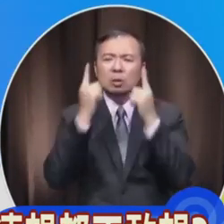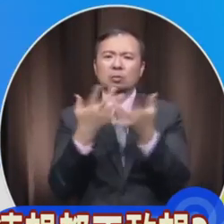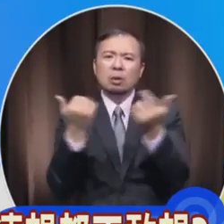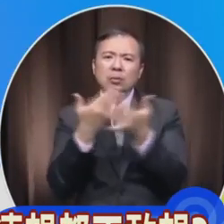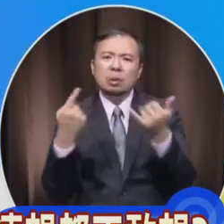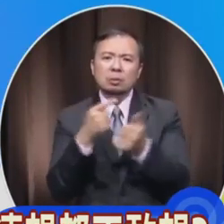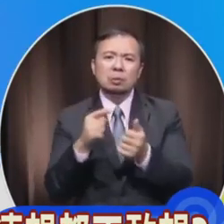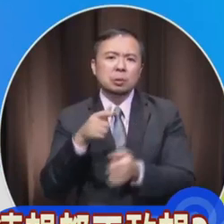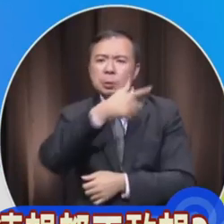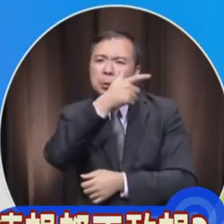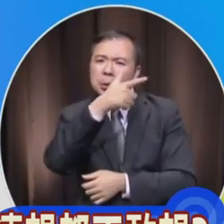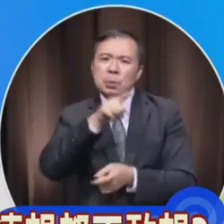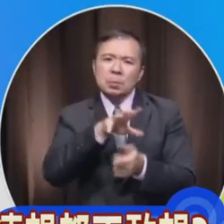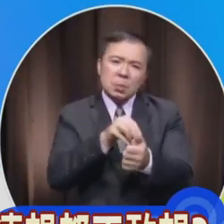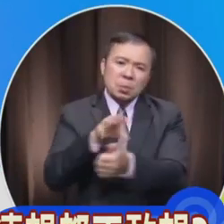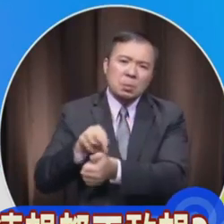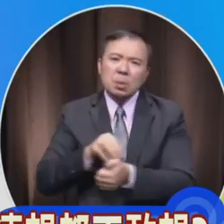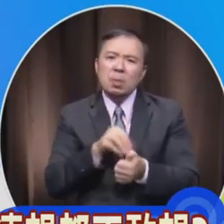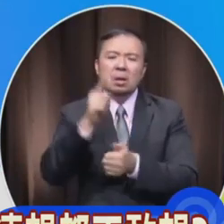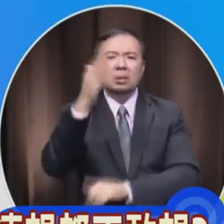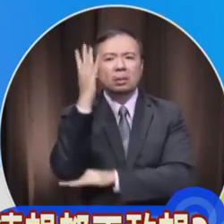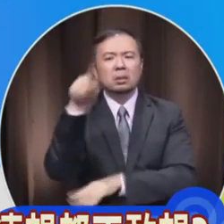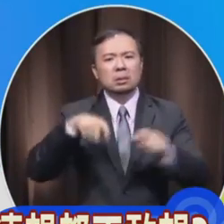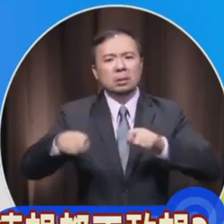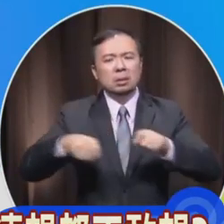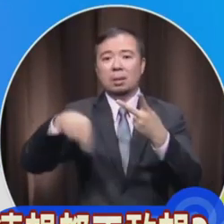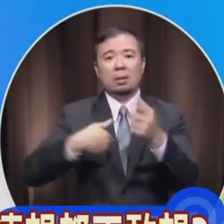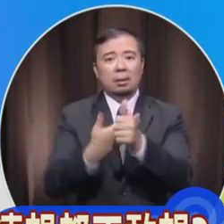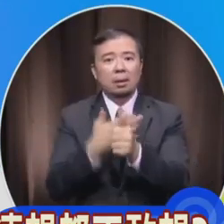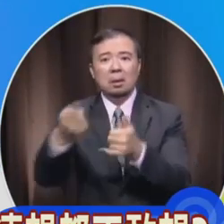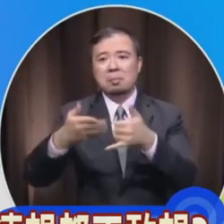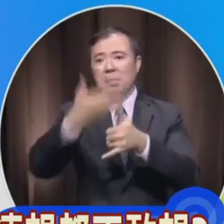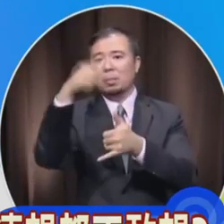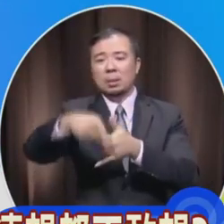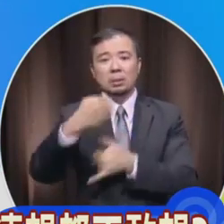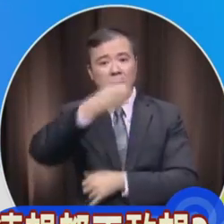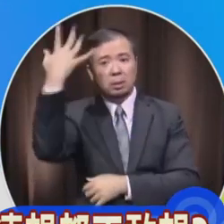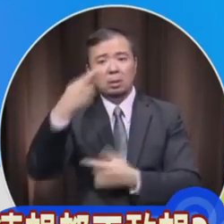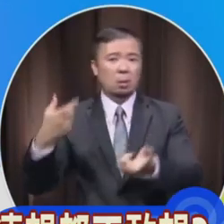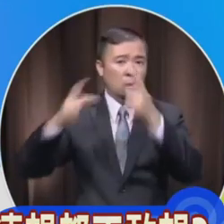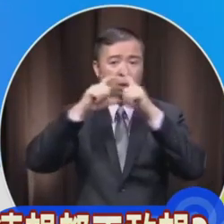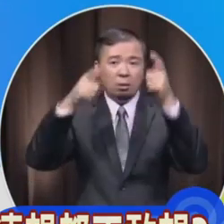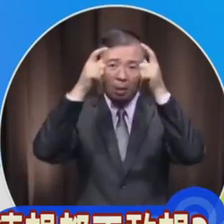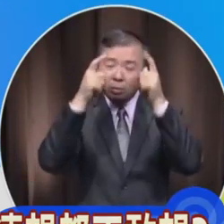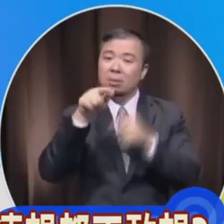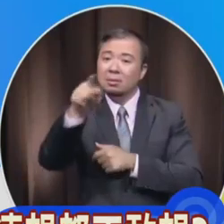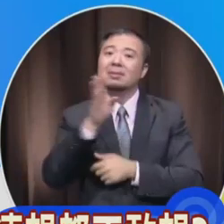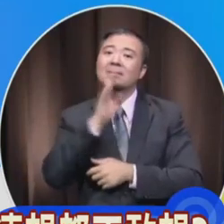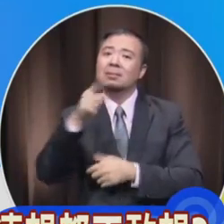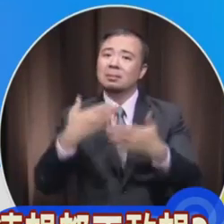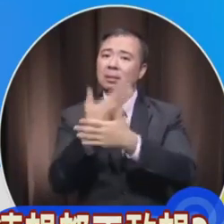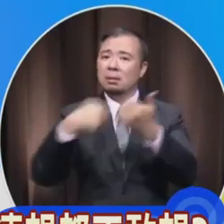你都没有，怎么具体的方法你也没有，那你怎么为我们回到高雄呢？你的产业政策到底在哪里